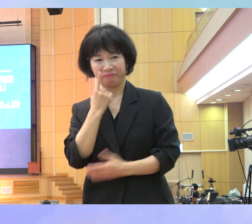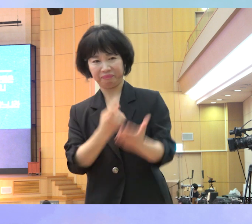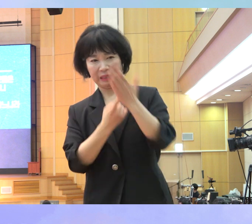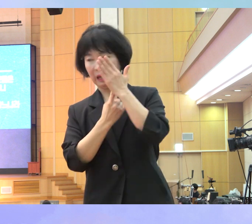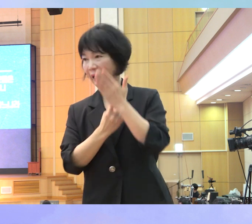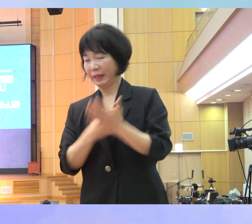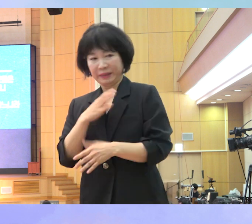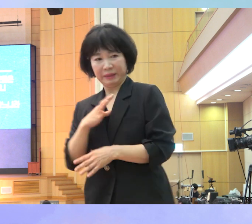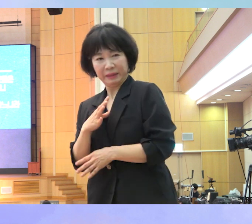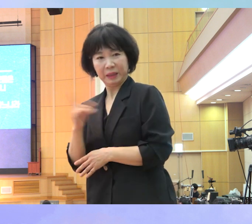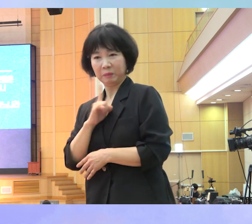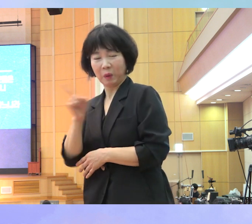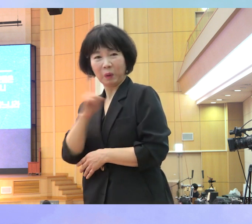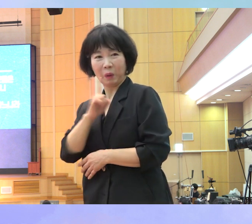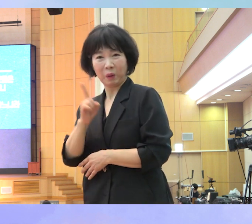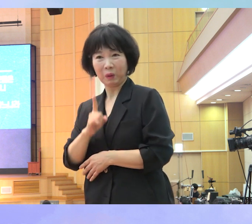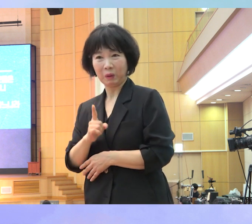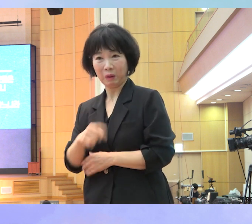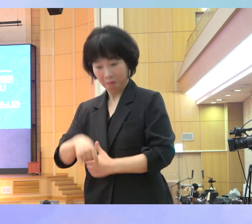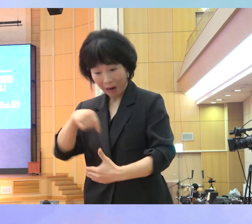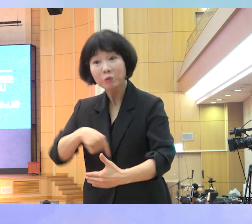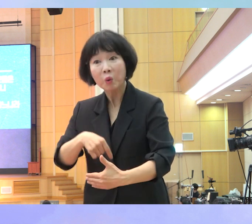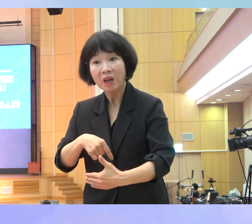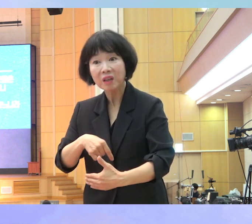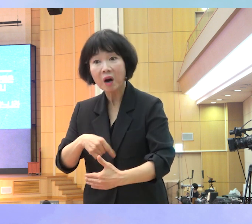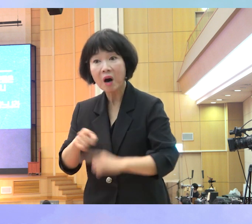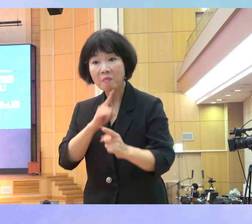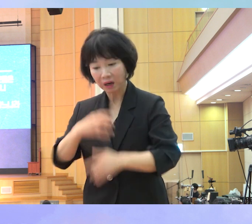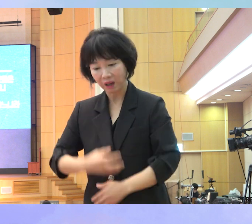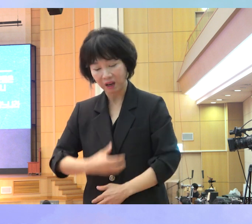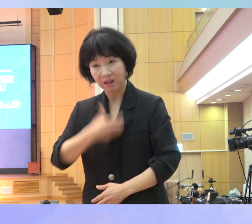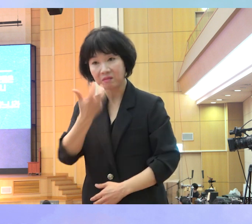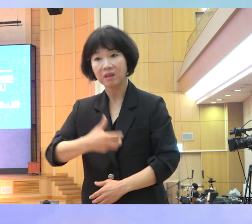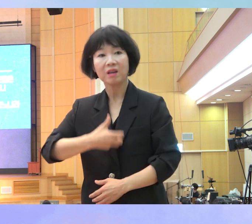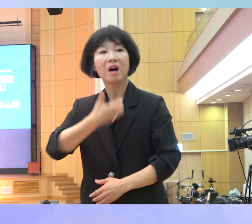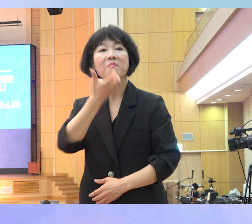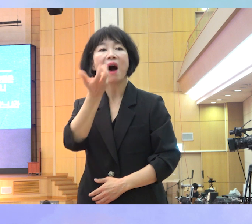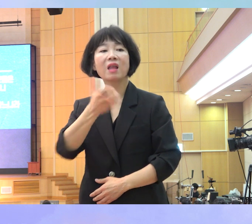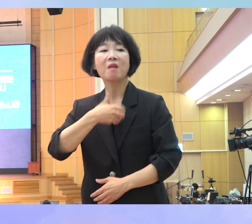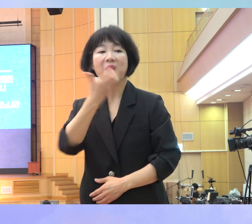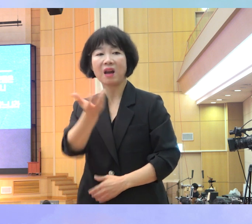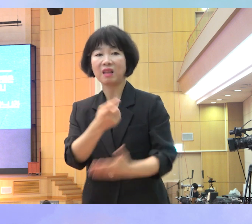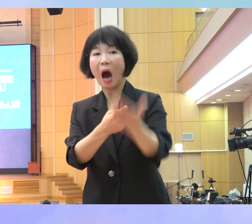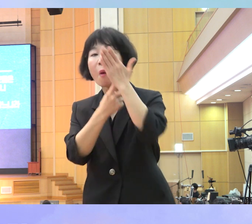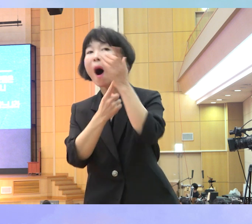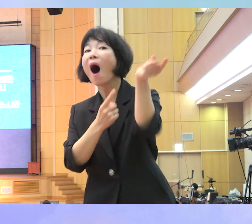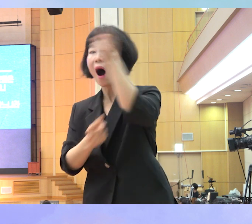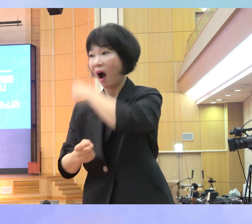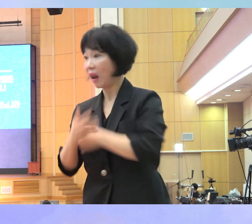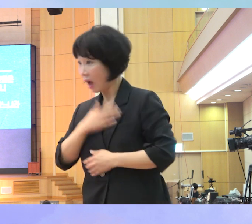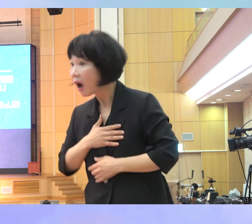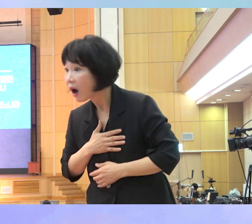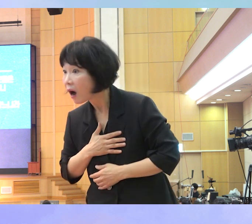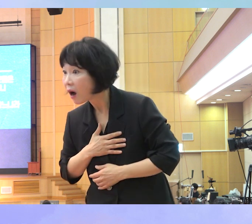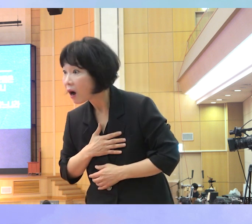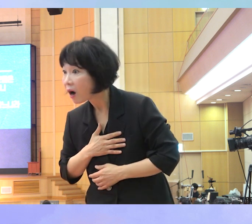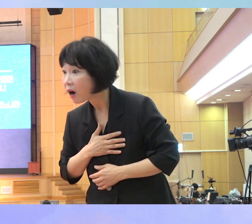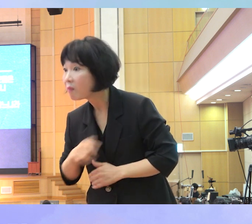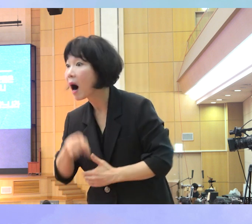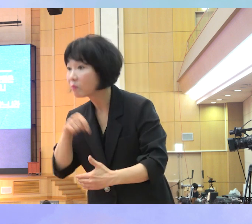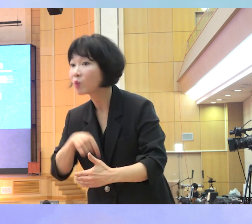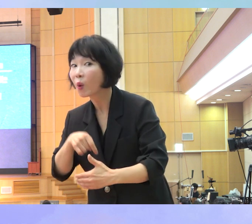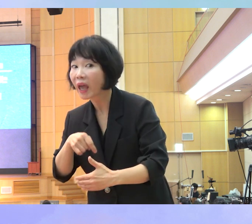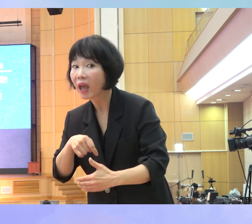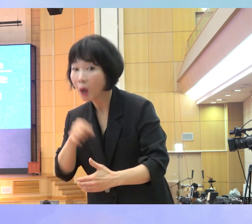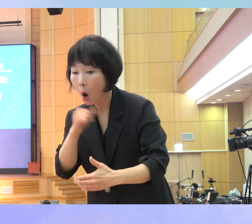우리 입에서 나오는 말은 마음에서 시작된다는 거예요. 고린도전서 13장 11절 우리 다시 한번 볼까요? 여기서도 여러분이 그냥